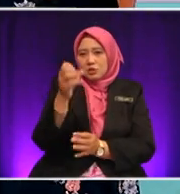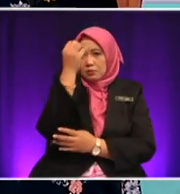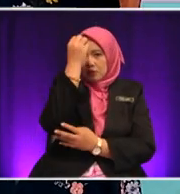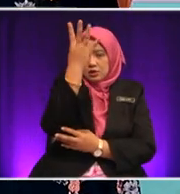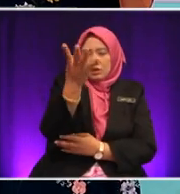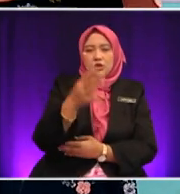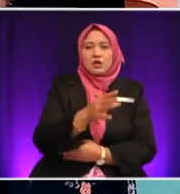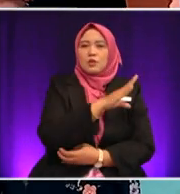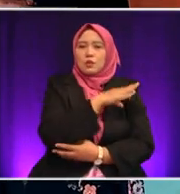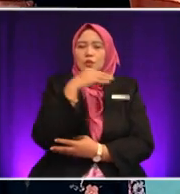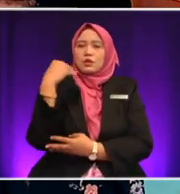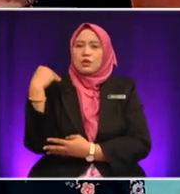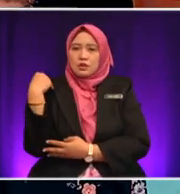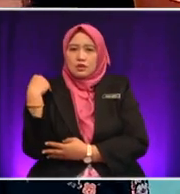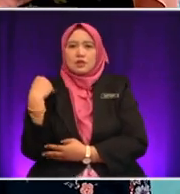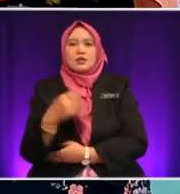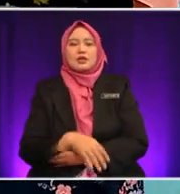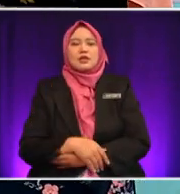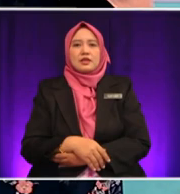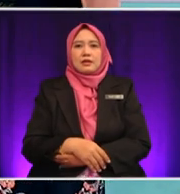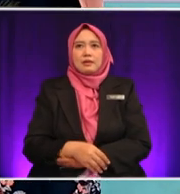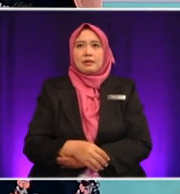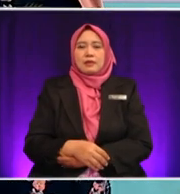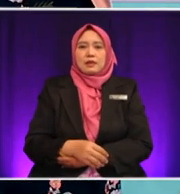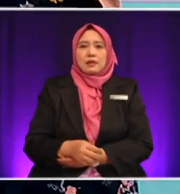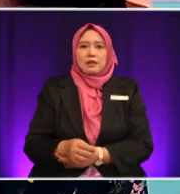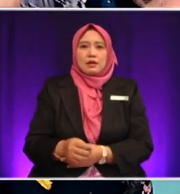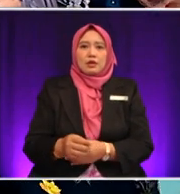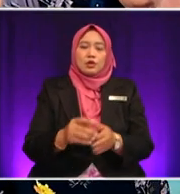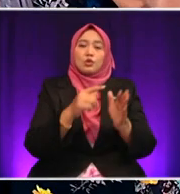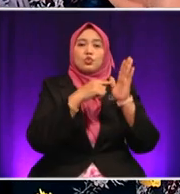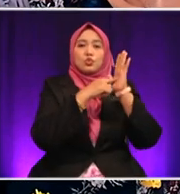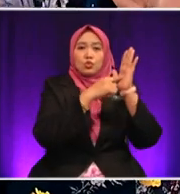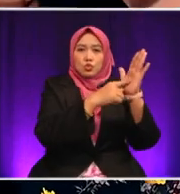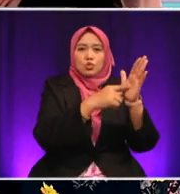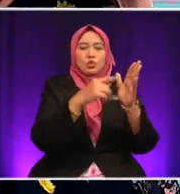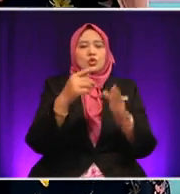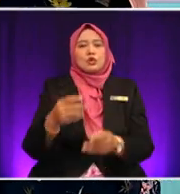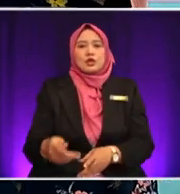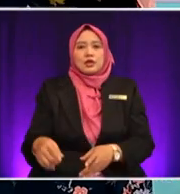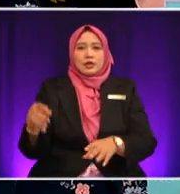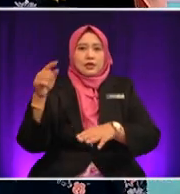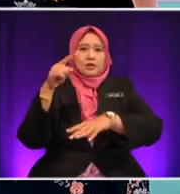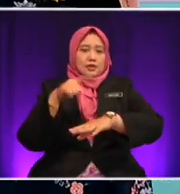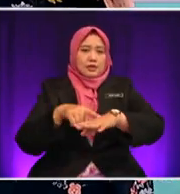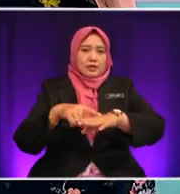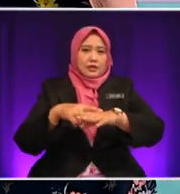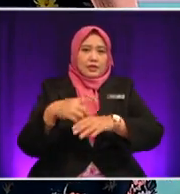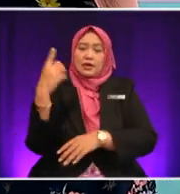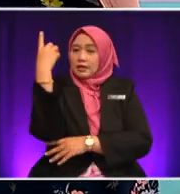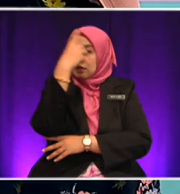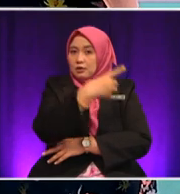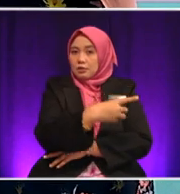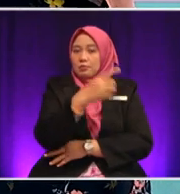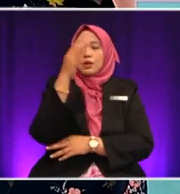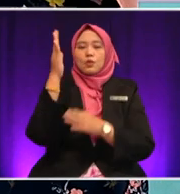yang lebih tinggi kan tahap penguasaan energi tinggi sebabnya soalnya dia sendiri menjurus kepada Aras tinggi walaupun 45 markah Tapi inilah juga